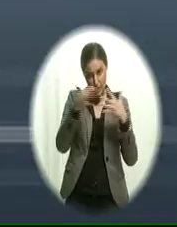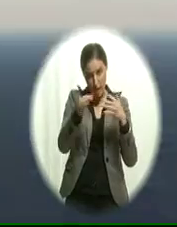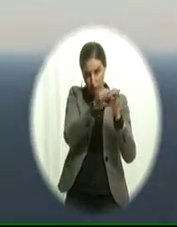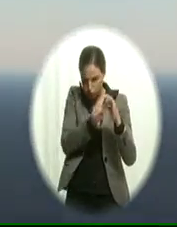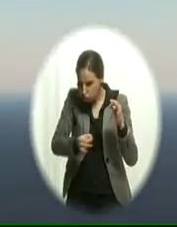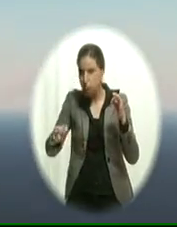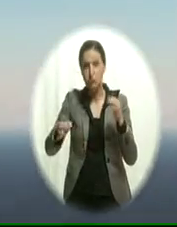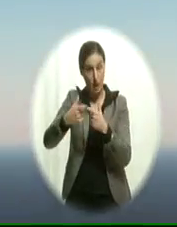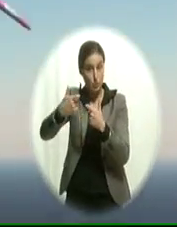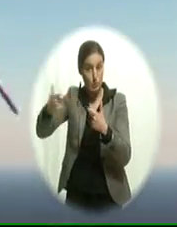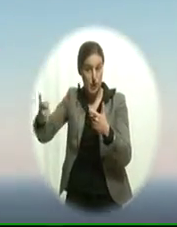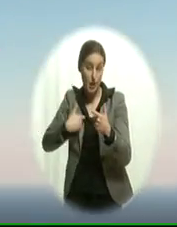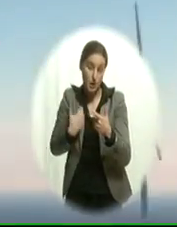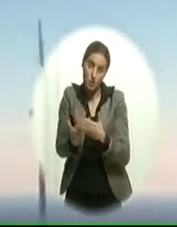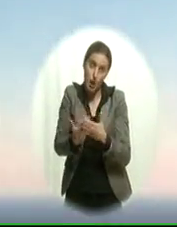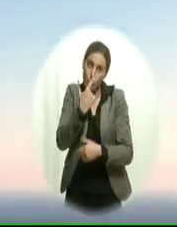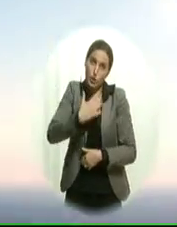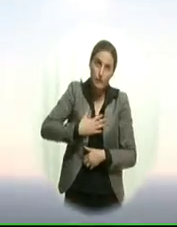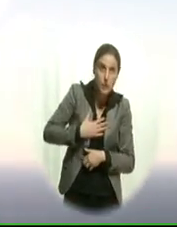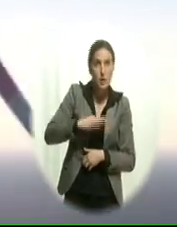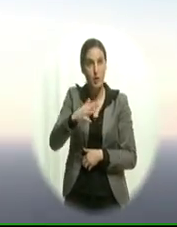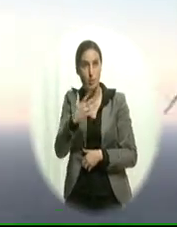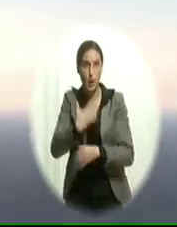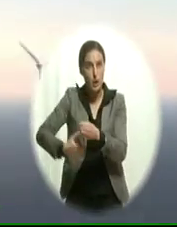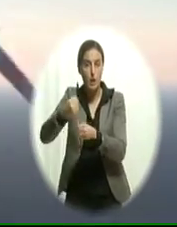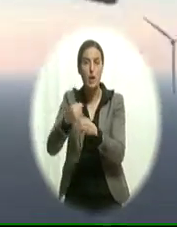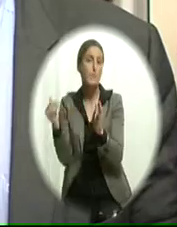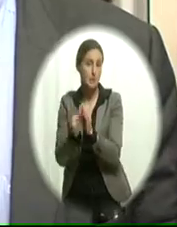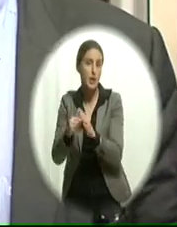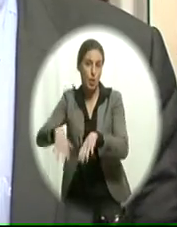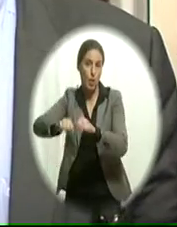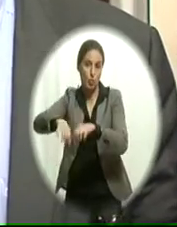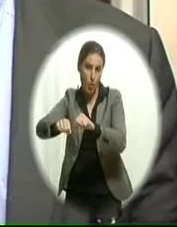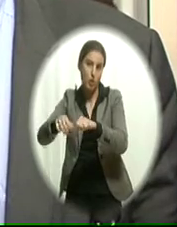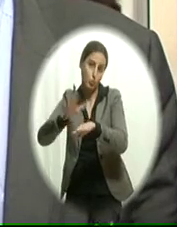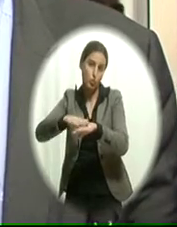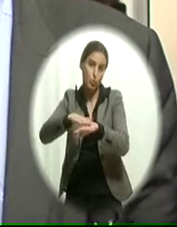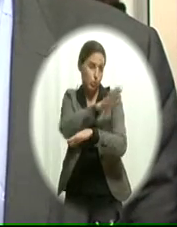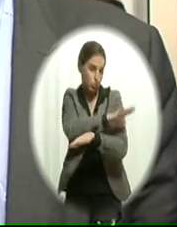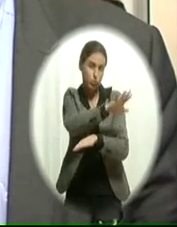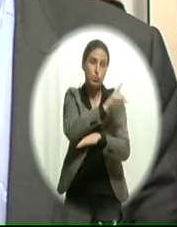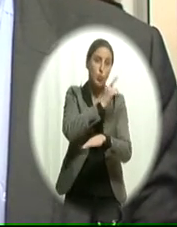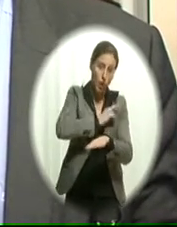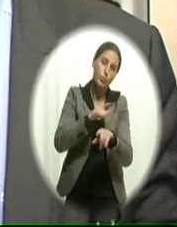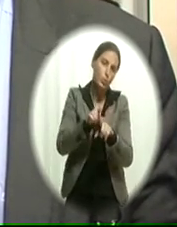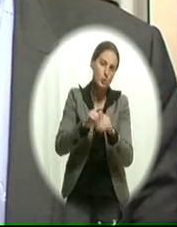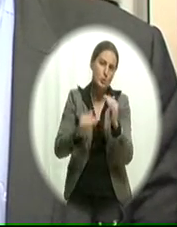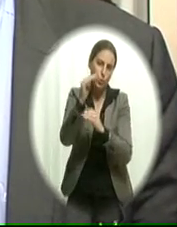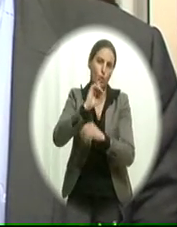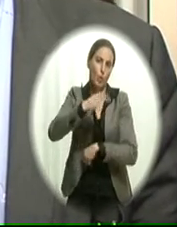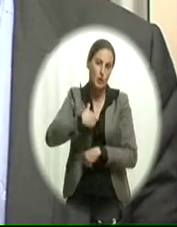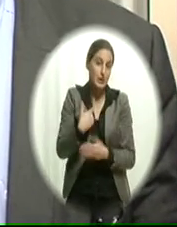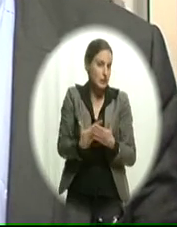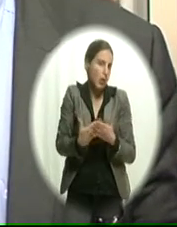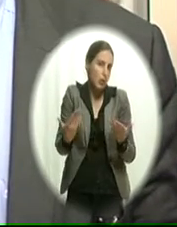génèrent à peu près 1000 emplois sur la zone du Havre et en fait sur toute la Haute-Normandie. Donc un projet